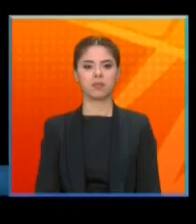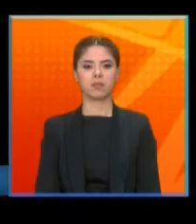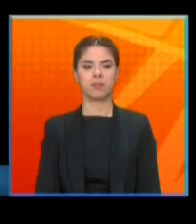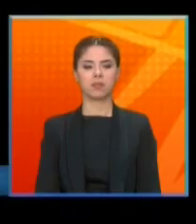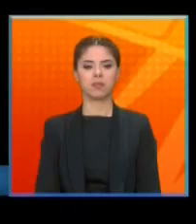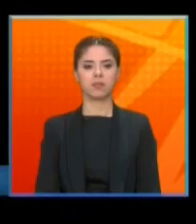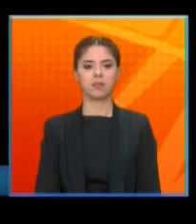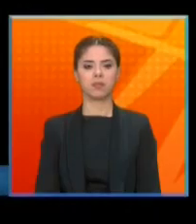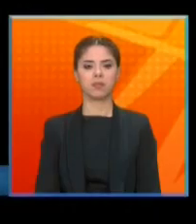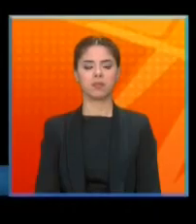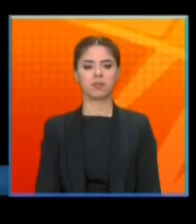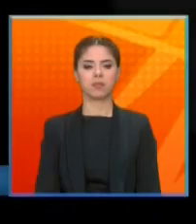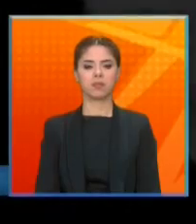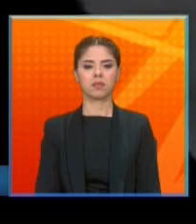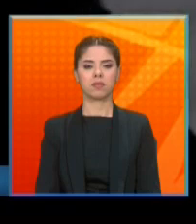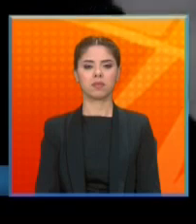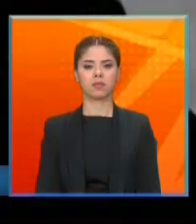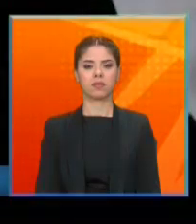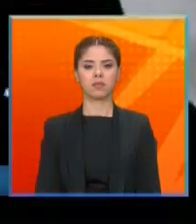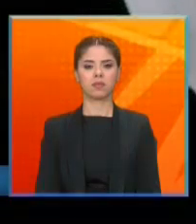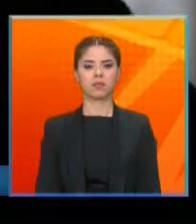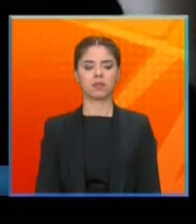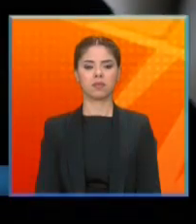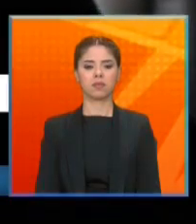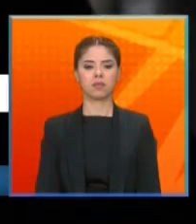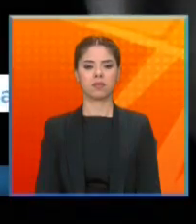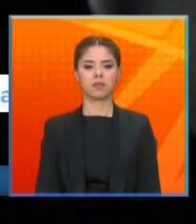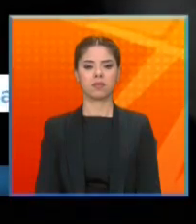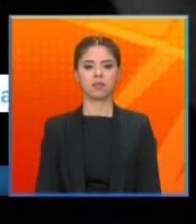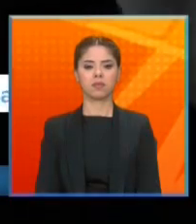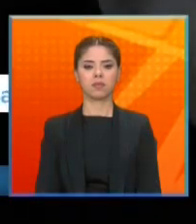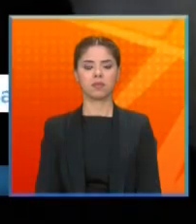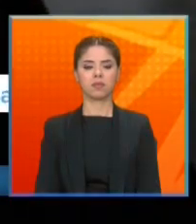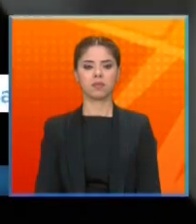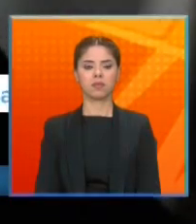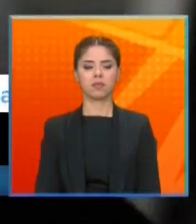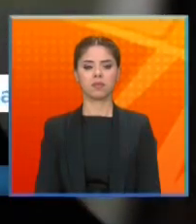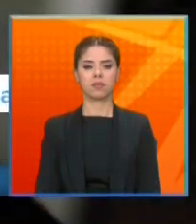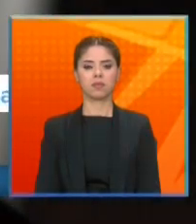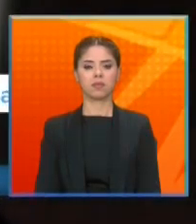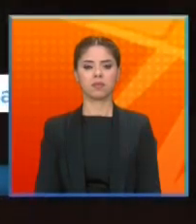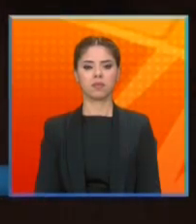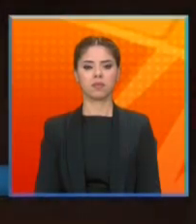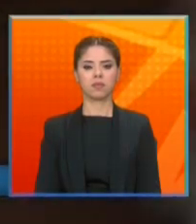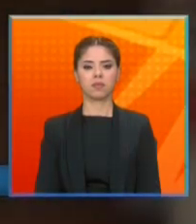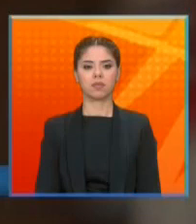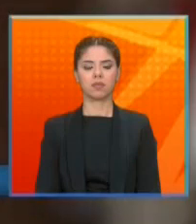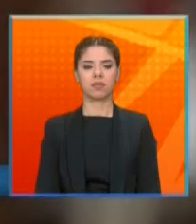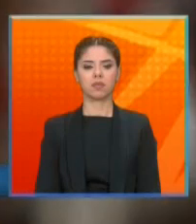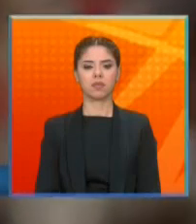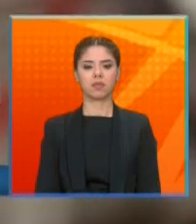Bir insan hikayesi. Benim ismim Devriş Aslan. Şanlıurfa, 1963 doğumluyum.